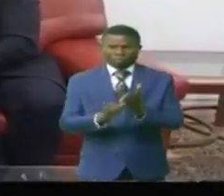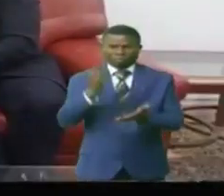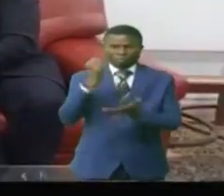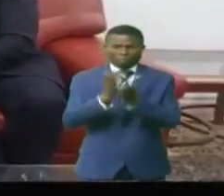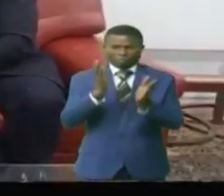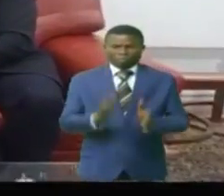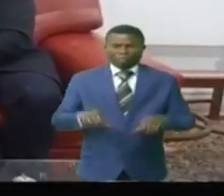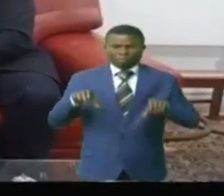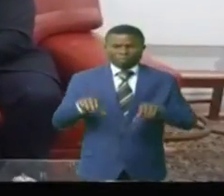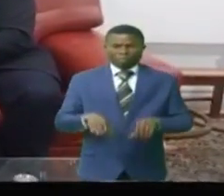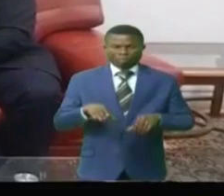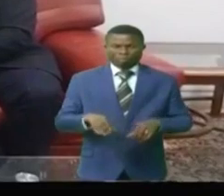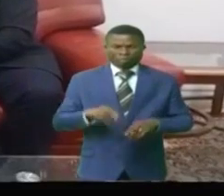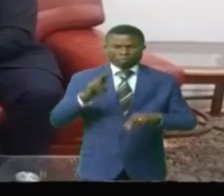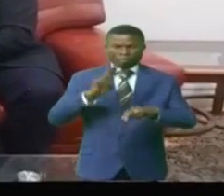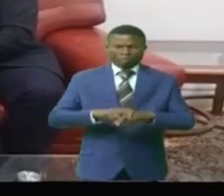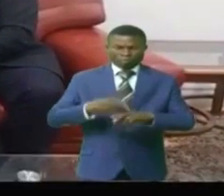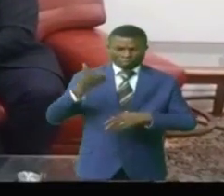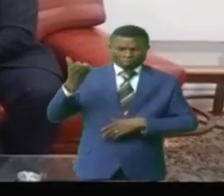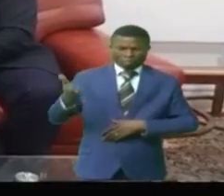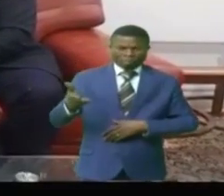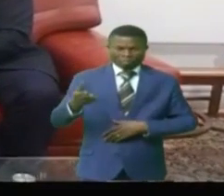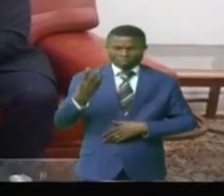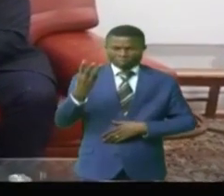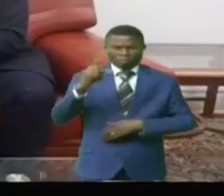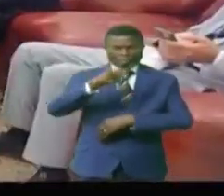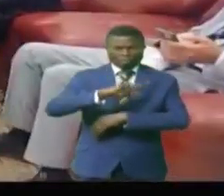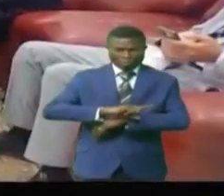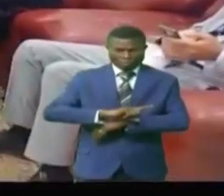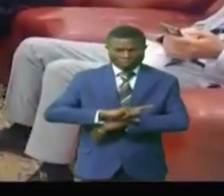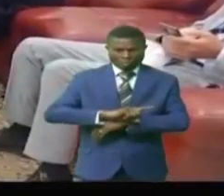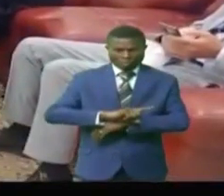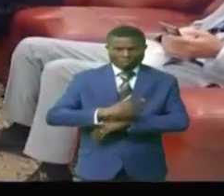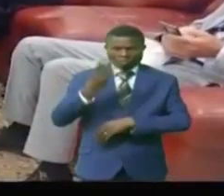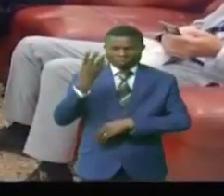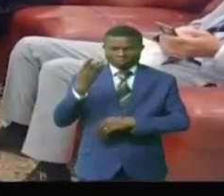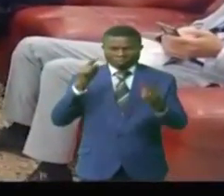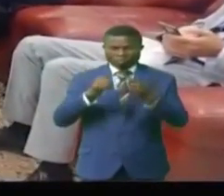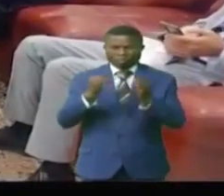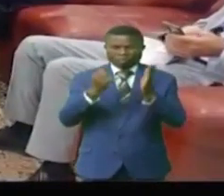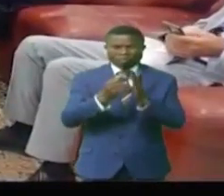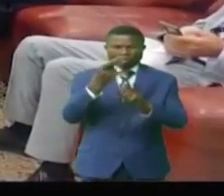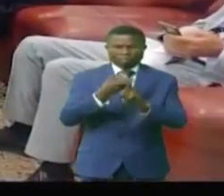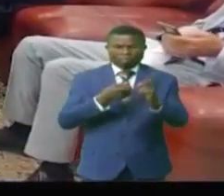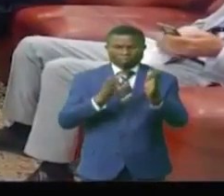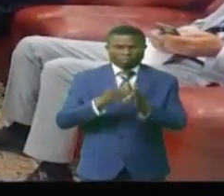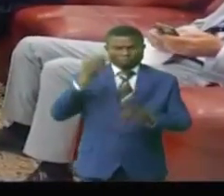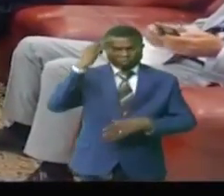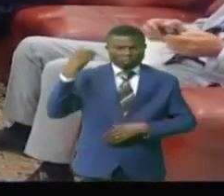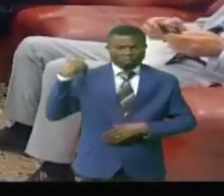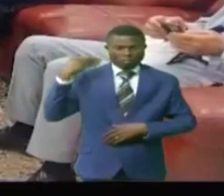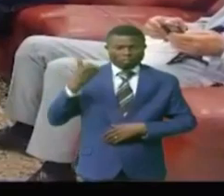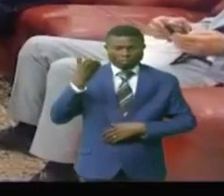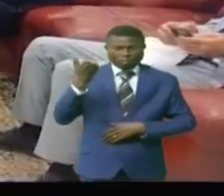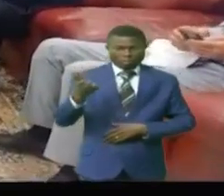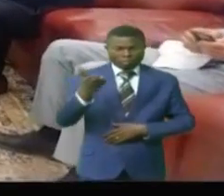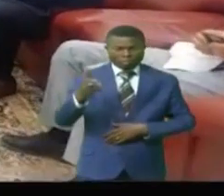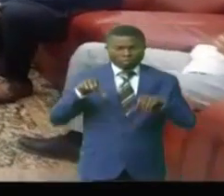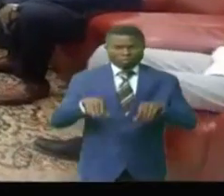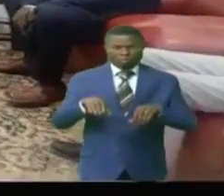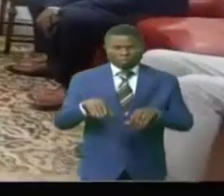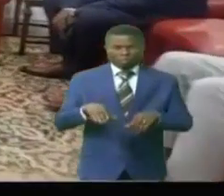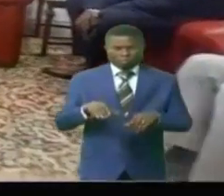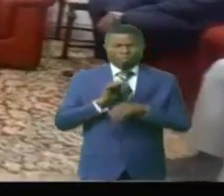de la RDC en poste à Alger. Pendant 3 jours, soit du 4 au 6 octobre, les ministres d'État Pius Mwabilou et